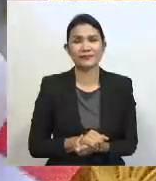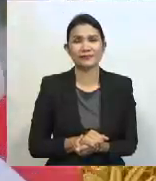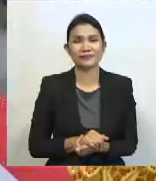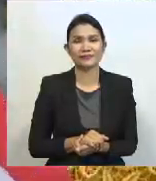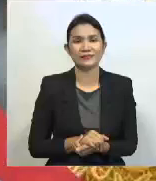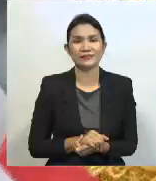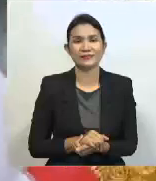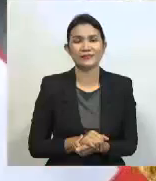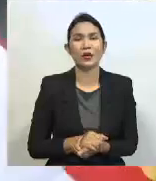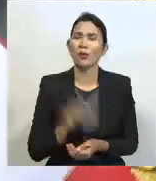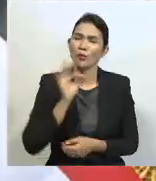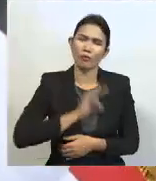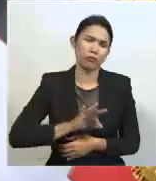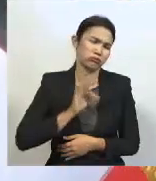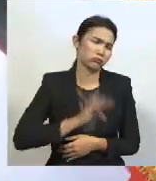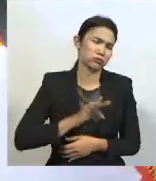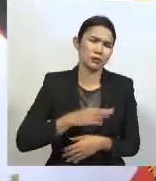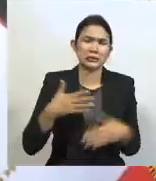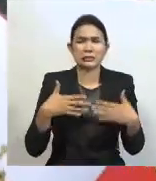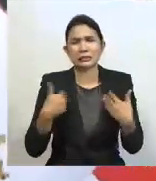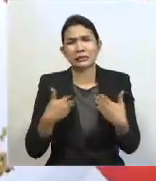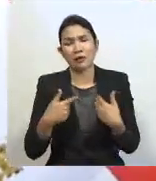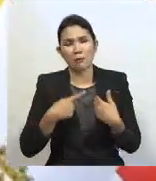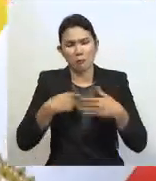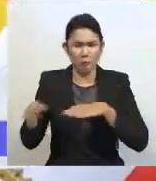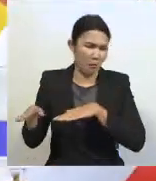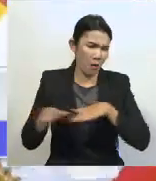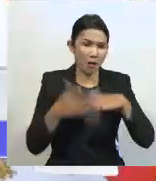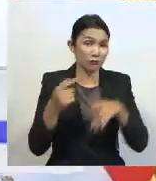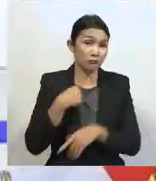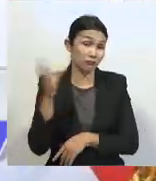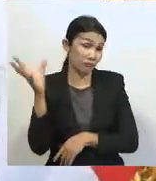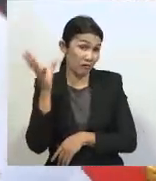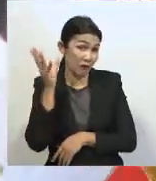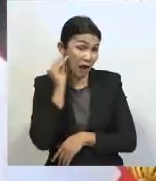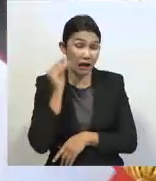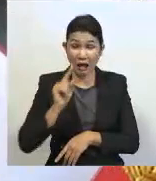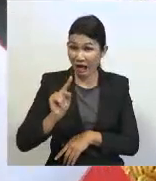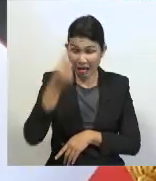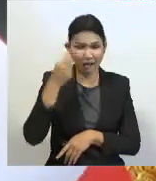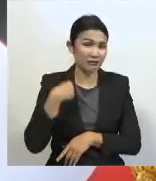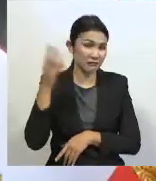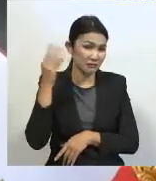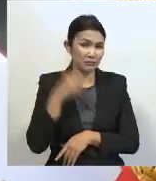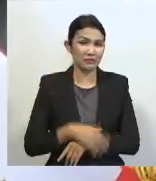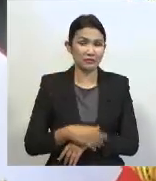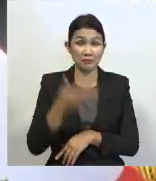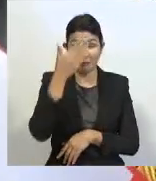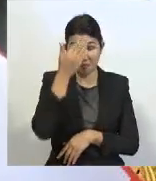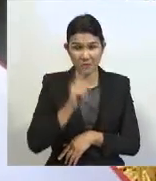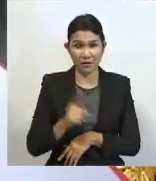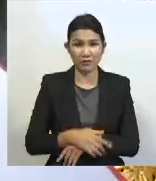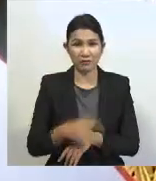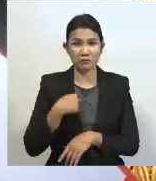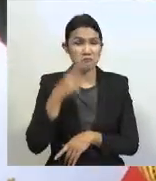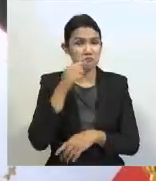โอ้รู้สึกดีใจมากแล้วก็เตรียมพร้อมมาตั้งแต่ได้ข่าวทีแรกแล้วค่ะเพราะว่ายังไม่เคย